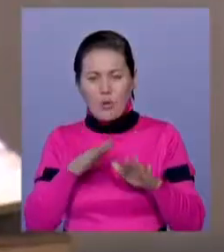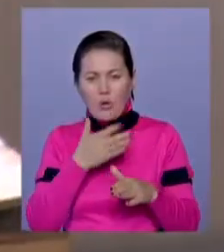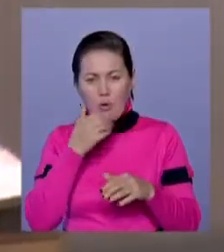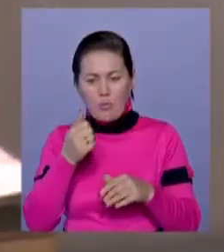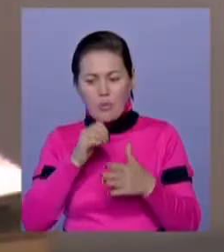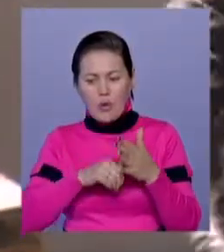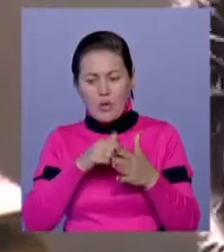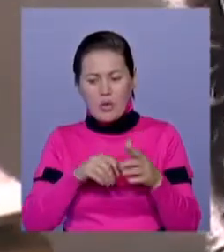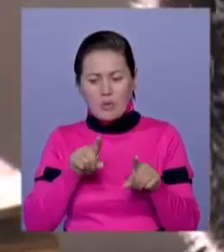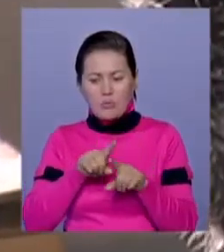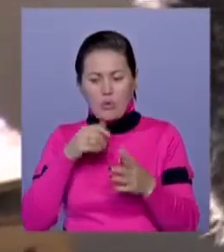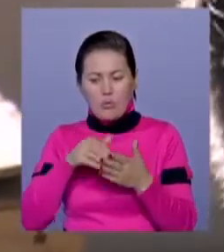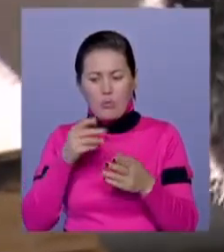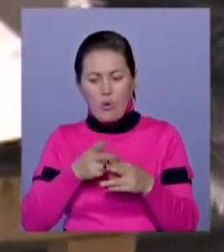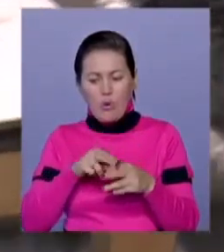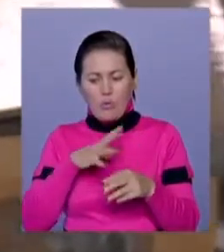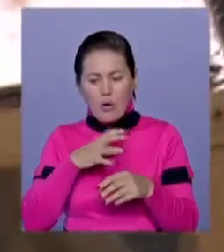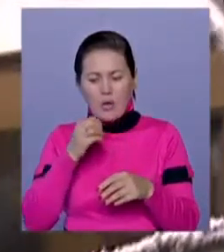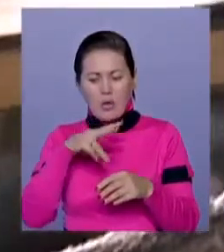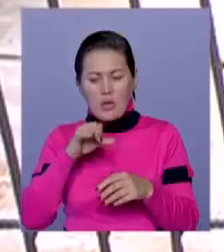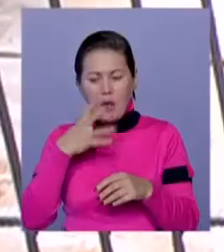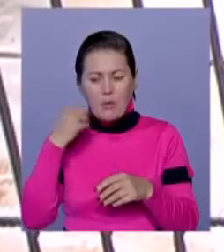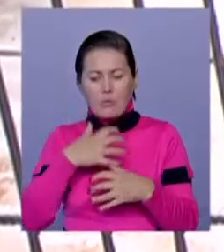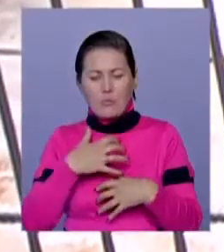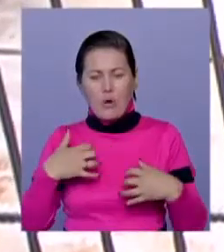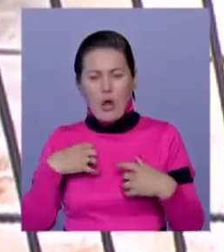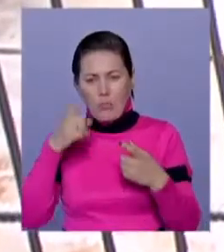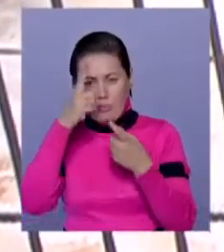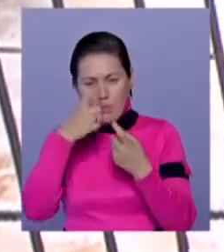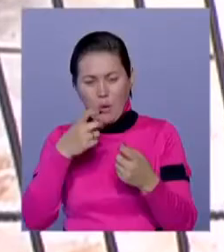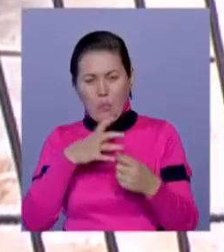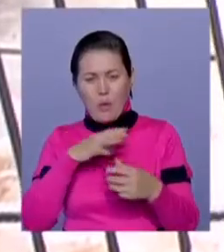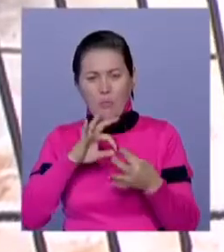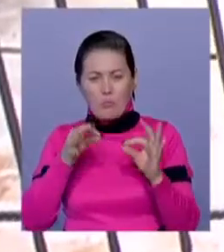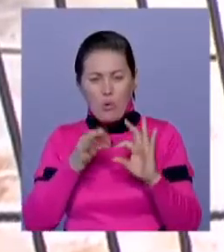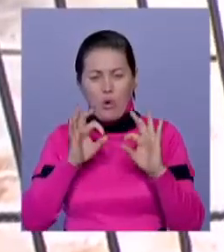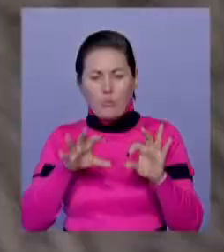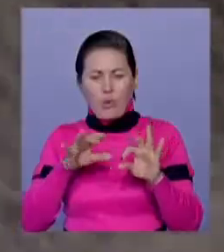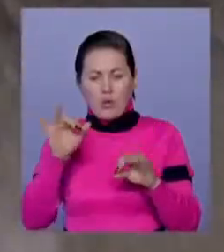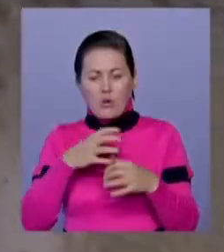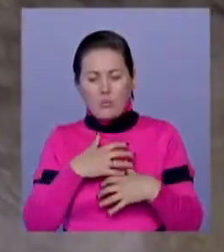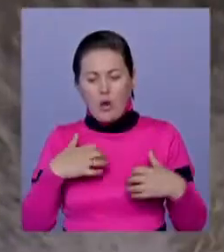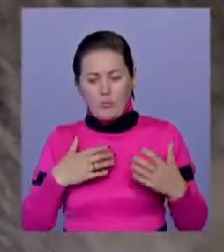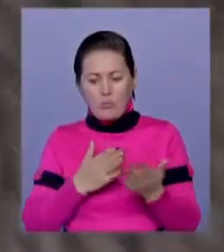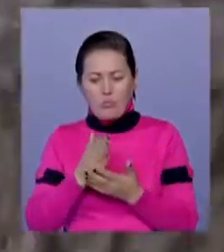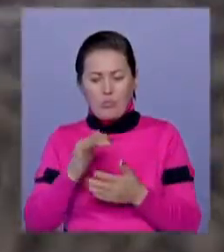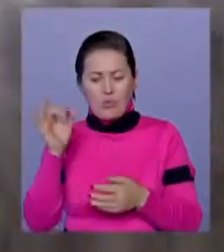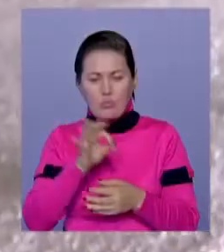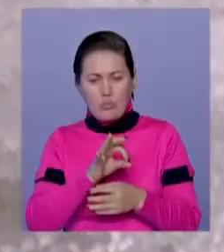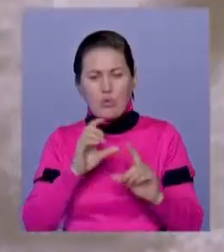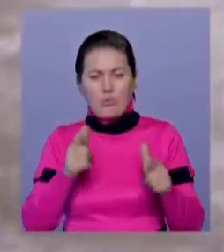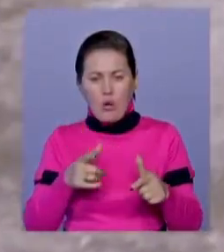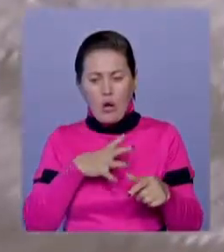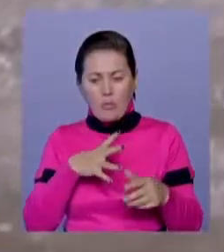етіп қанаттыдан бас тартқан. Осыдан соң Елена Алматының зообағына хабарласып мән жайды түсіндірген. Зообақ қызметкерлері бірден